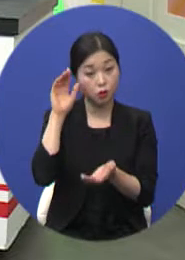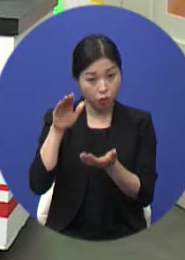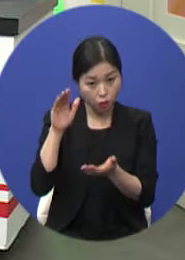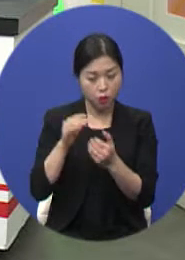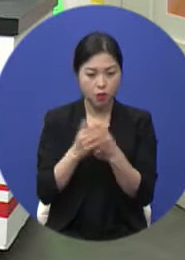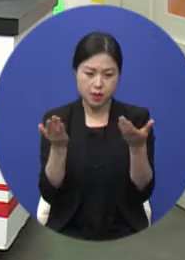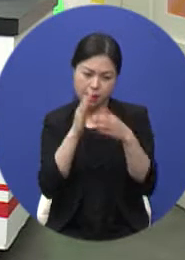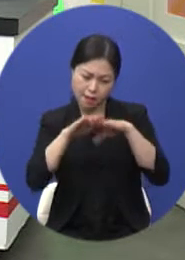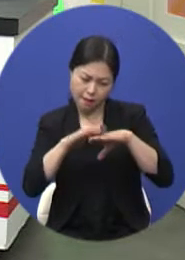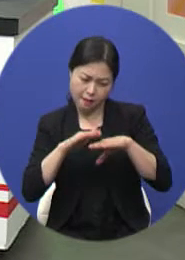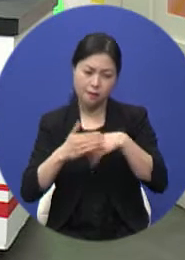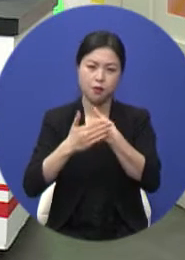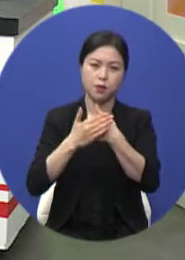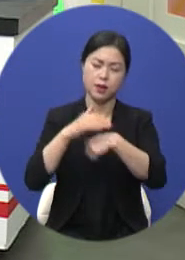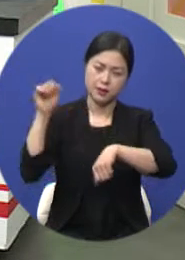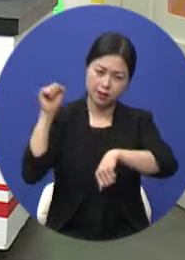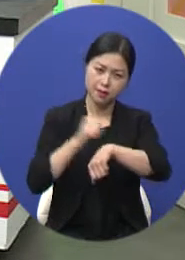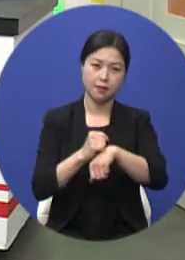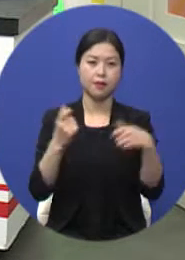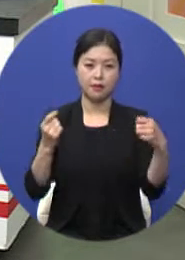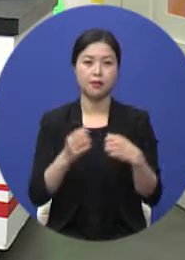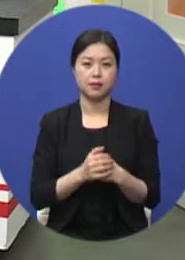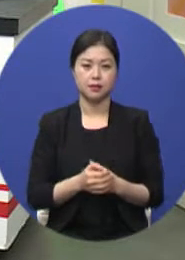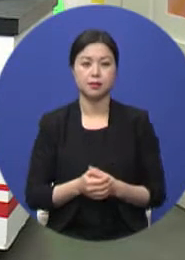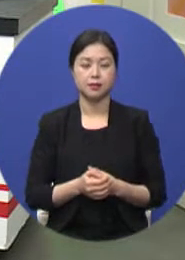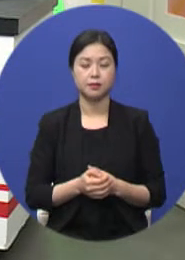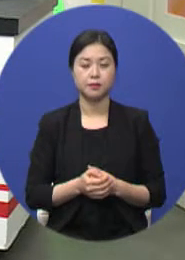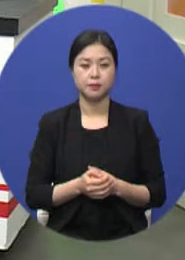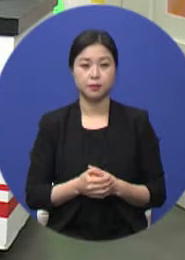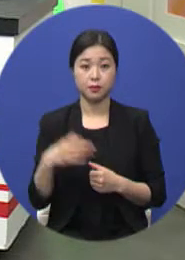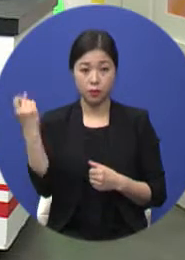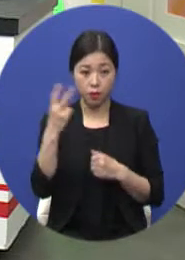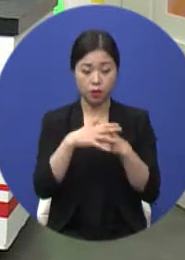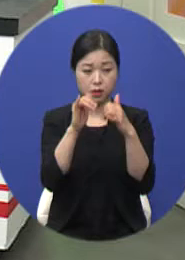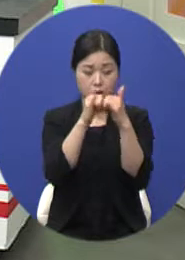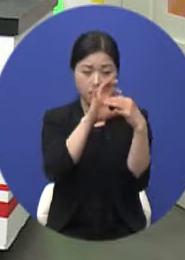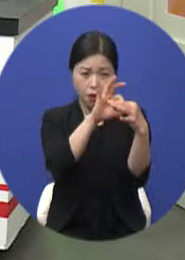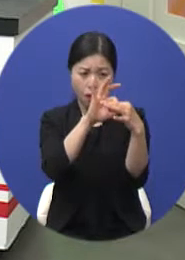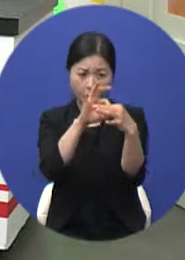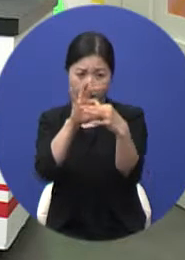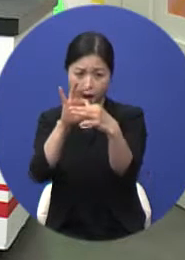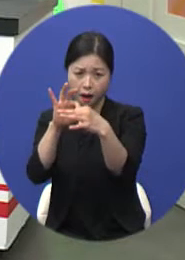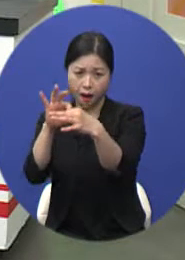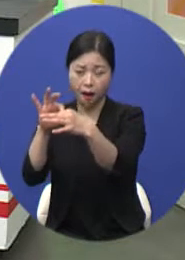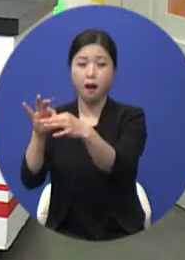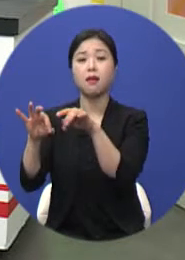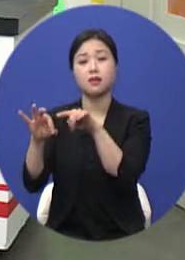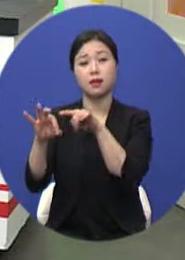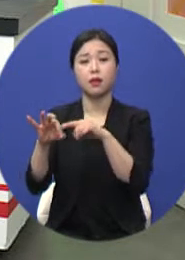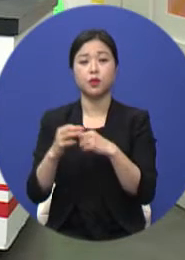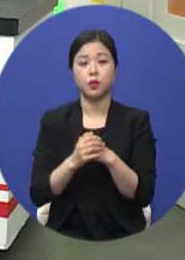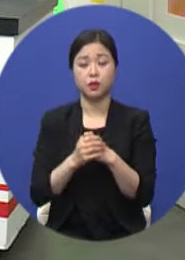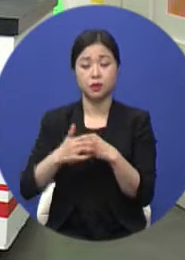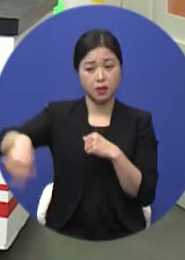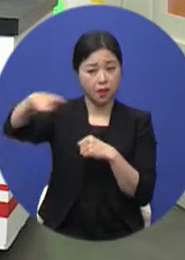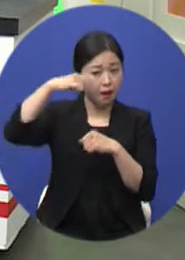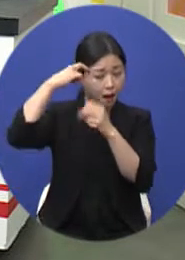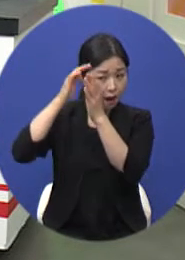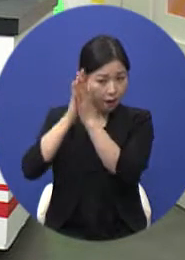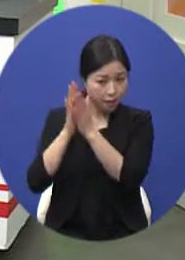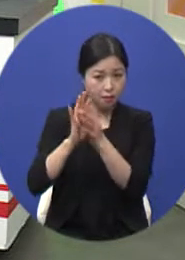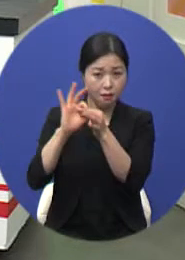일 처리를 해줬었어요. 일 처리도 잘했고 또 인맥도 그죠 사람 관계도 그분이 다